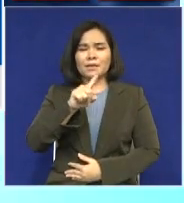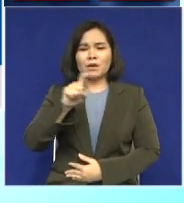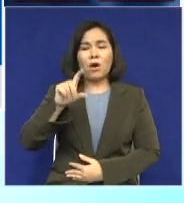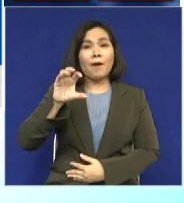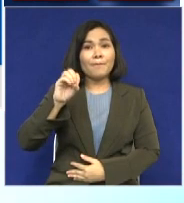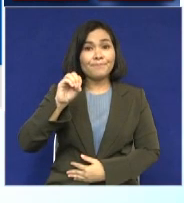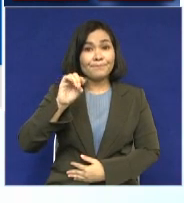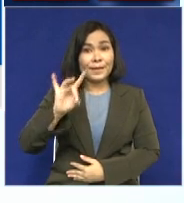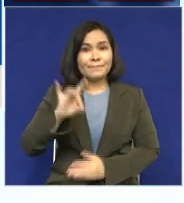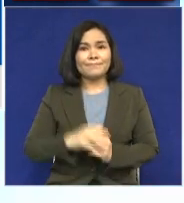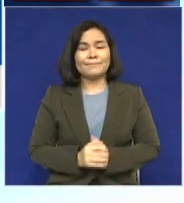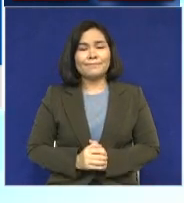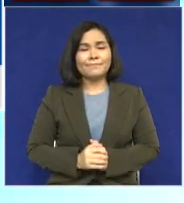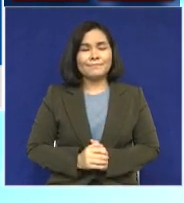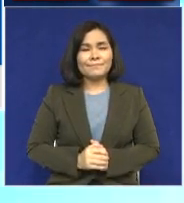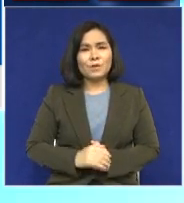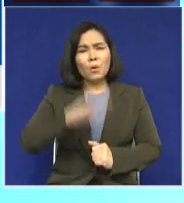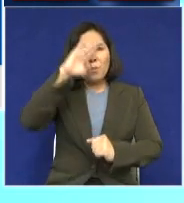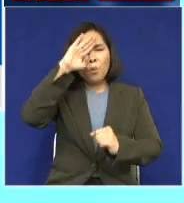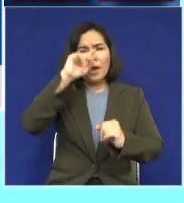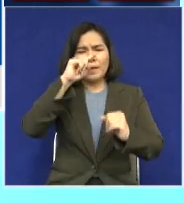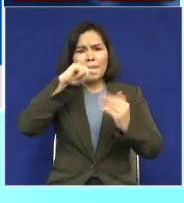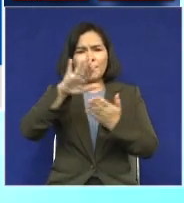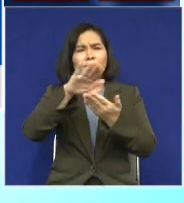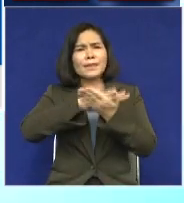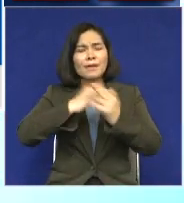3,158 รายโดยเป็นการติดเชื้อภายในประเทศนะคะ